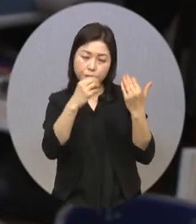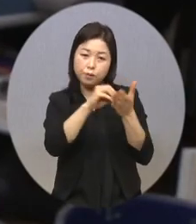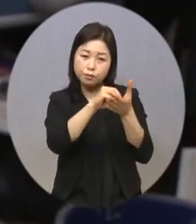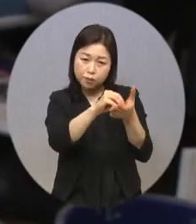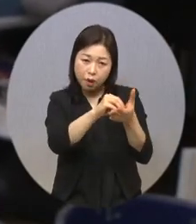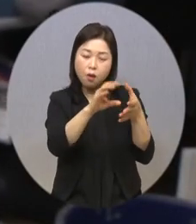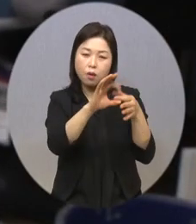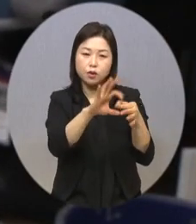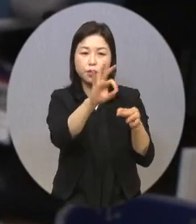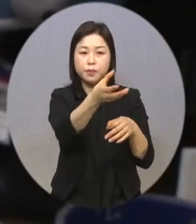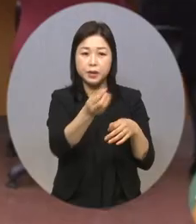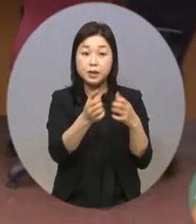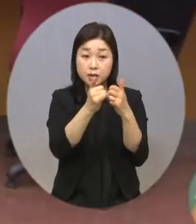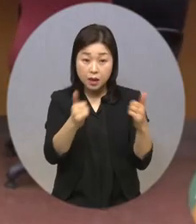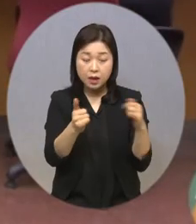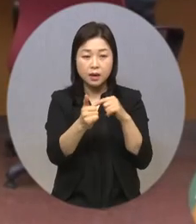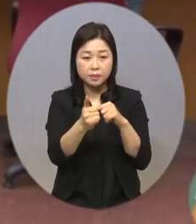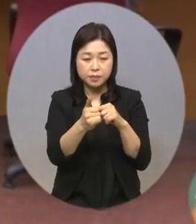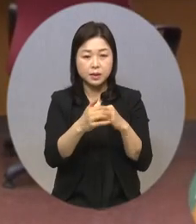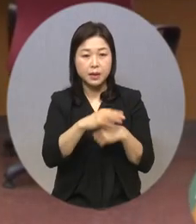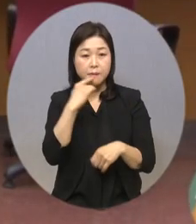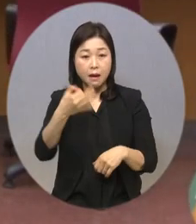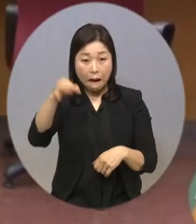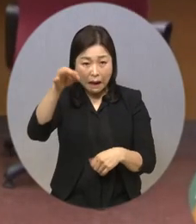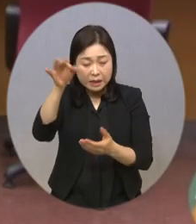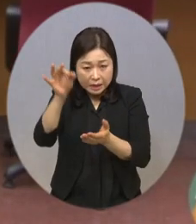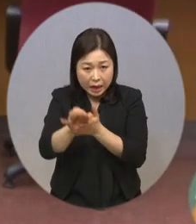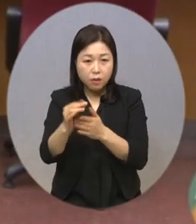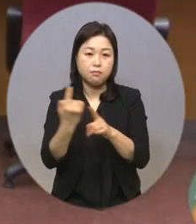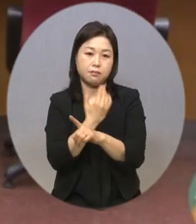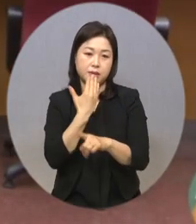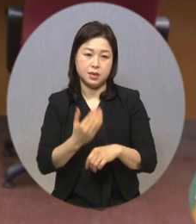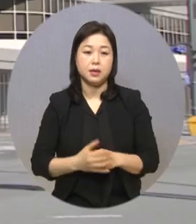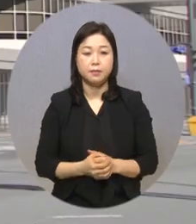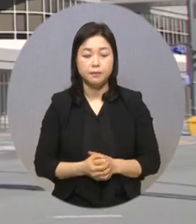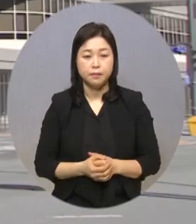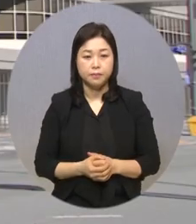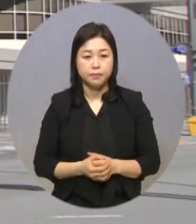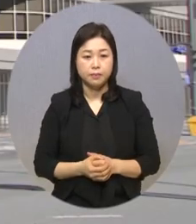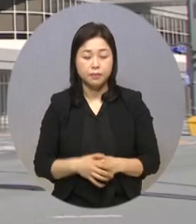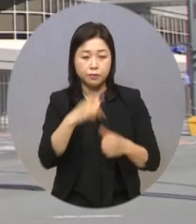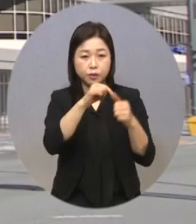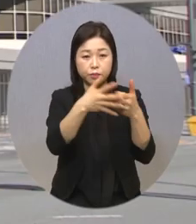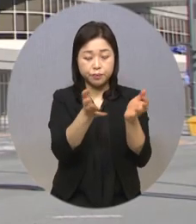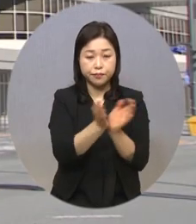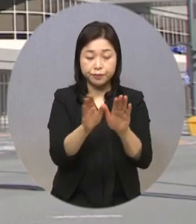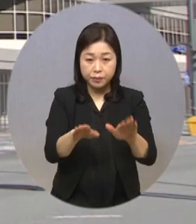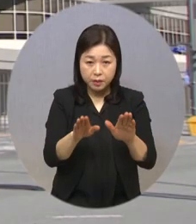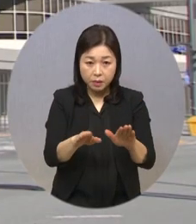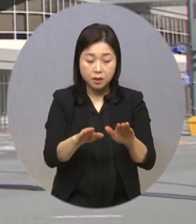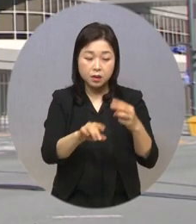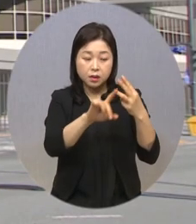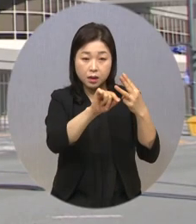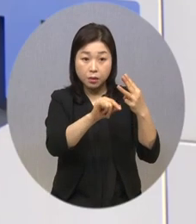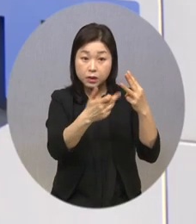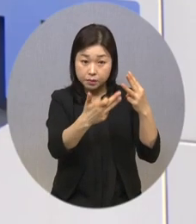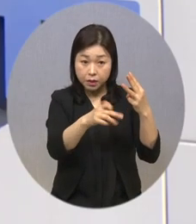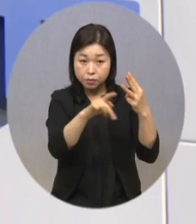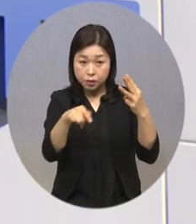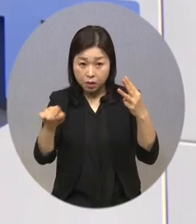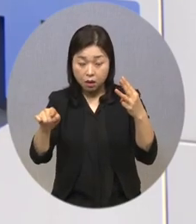채무자도 저금리로 전환 대출을 받을 수 있게 됩니다. 교육부는 이달 18일부터 다음